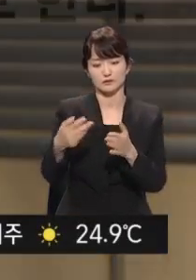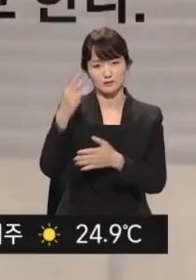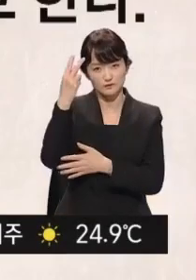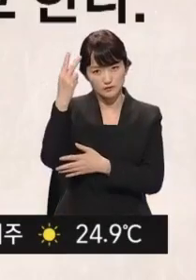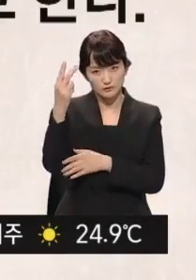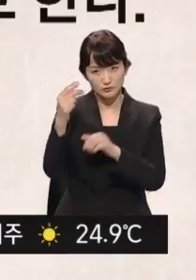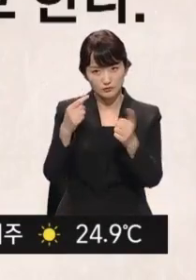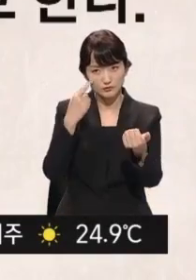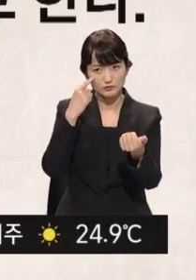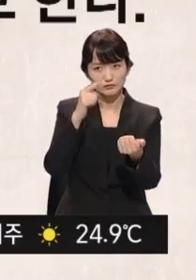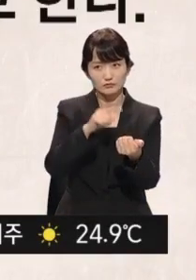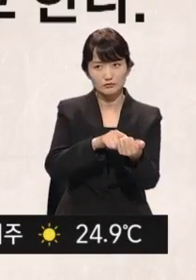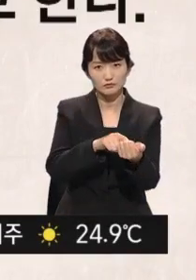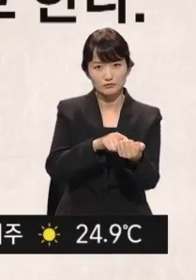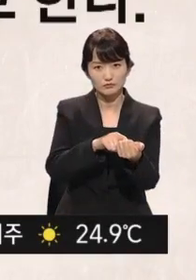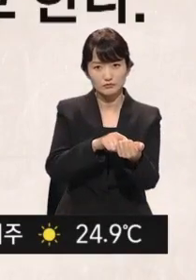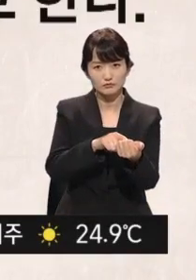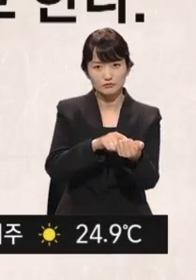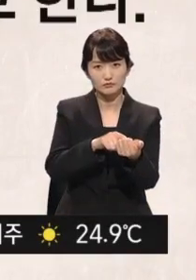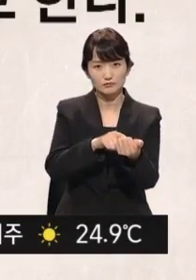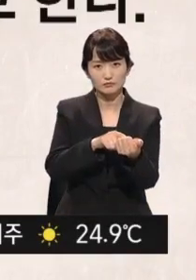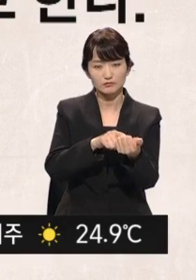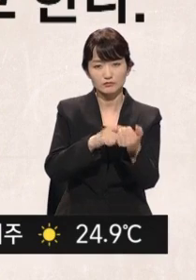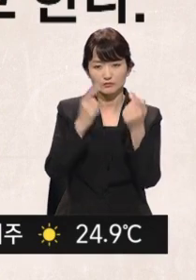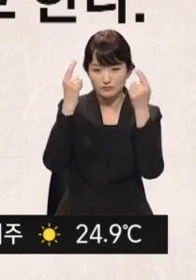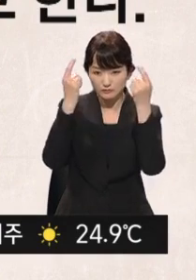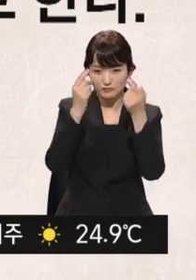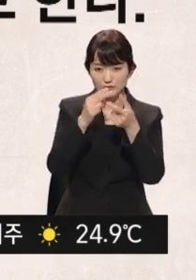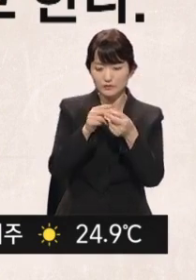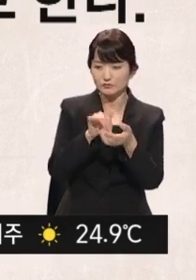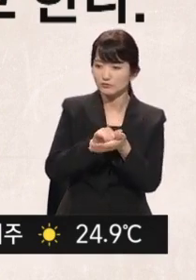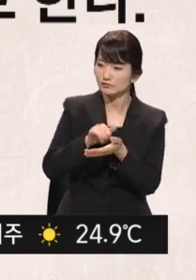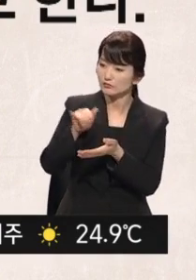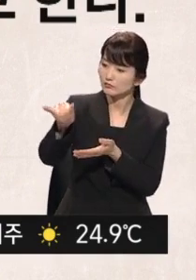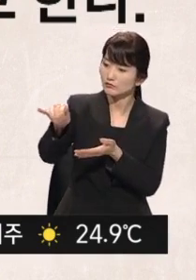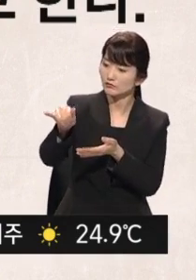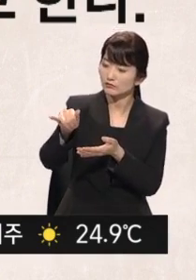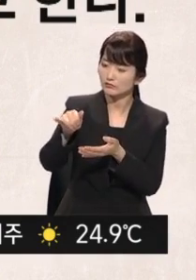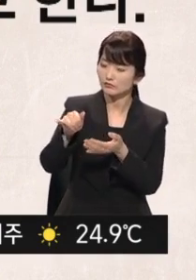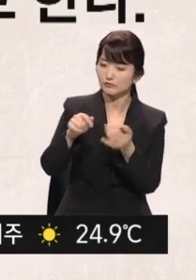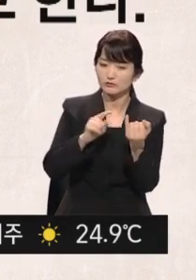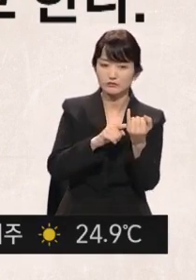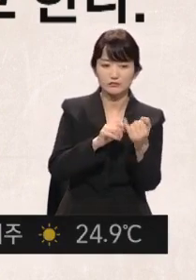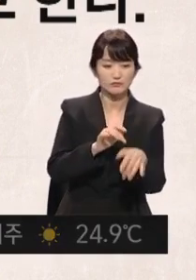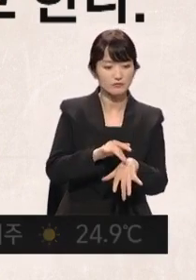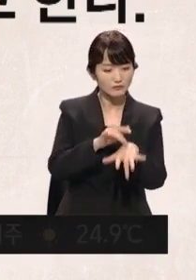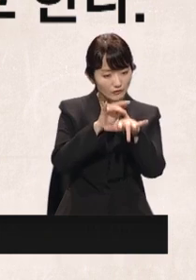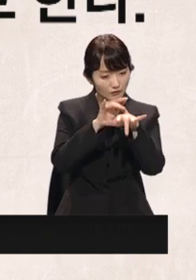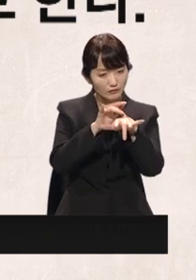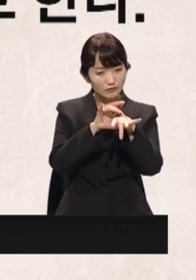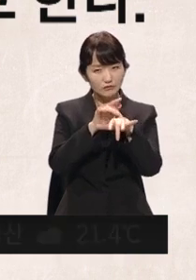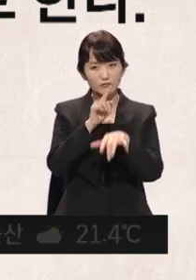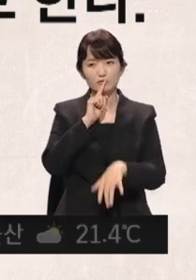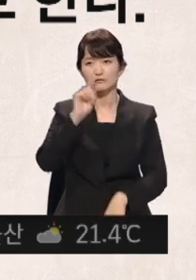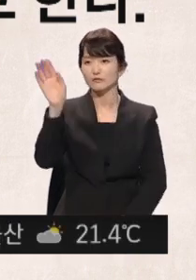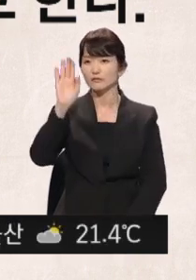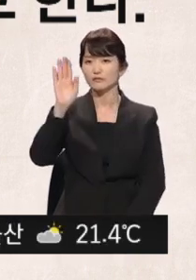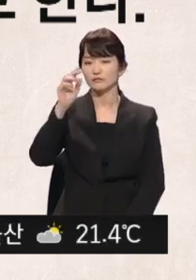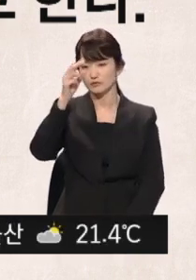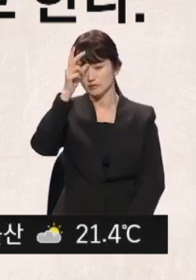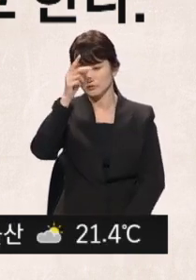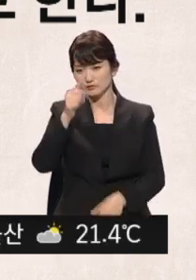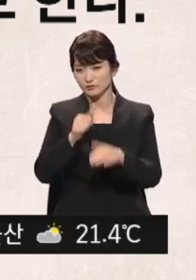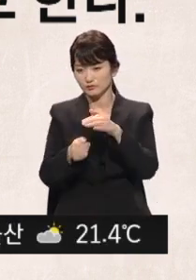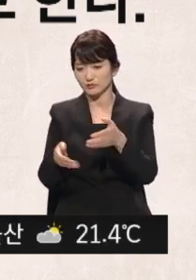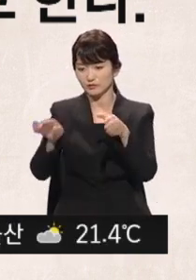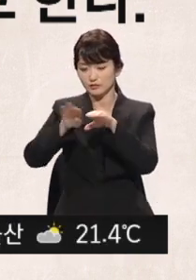거거든요 근데 캄보디아까지 여행을 같이 갔던 동반자가 없어졌는데 실종신고도 안 했다 경찰이나 대사관도 찾지 않았다